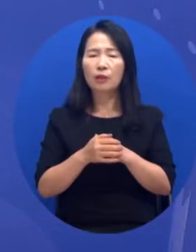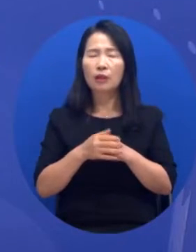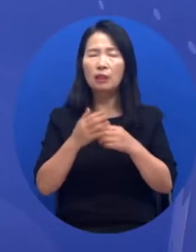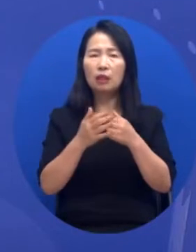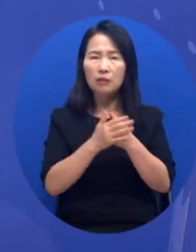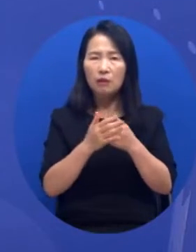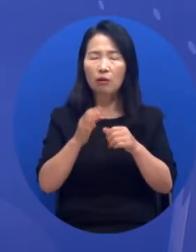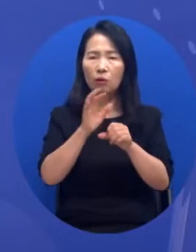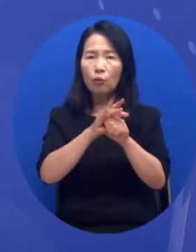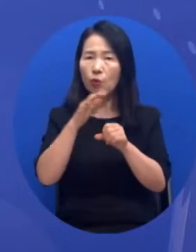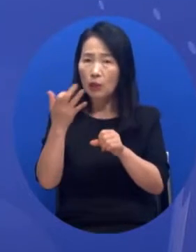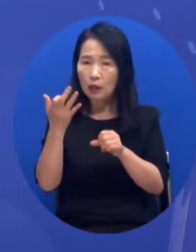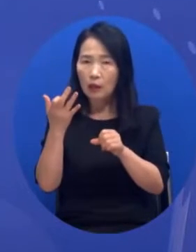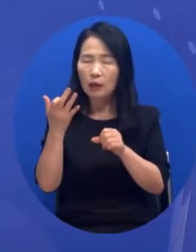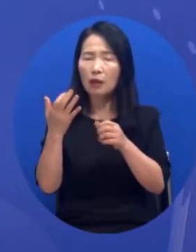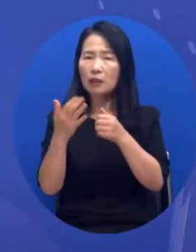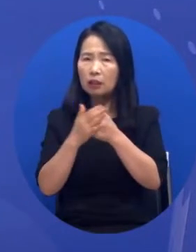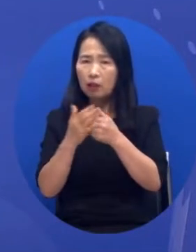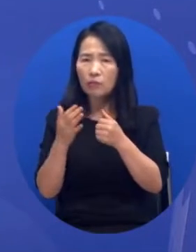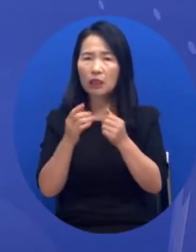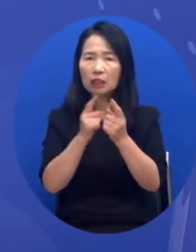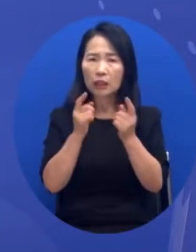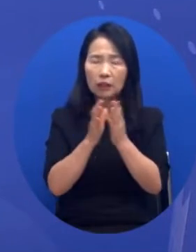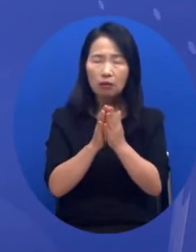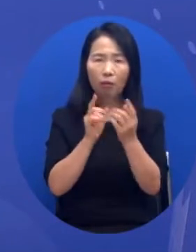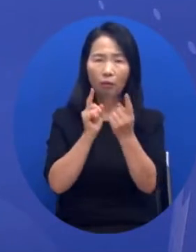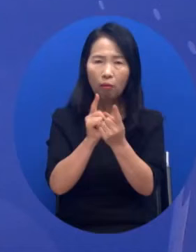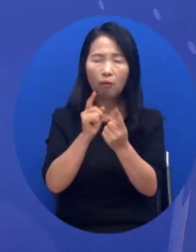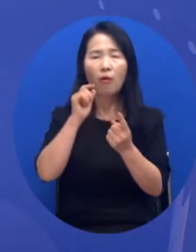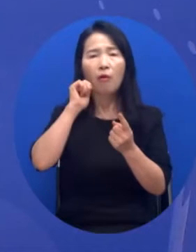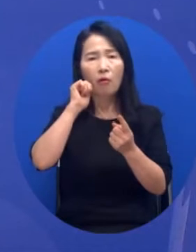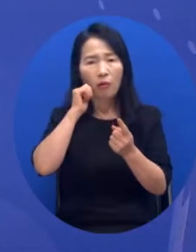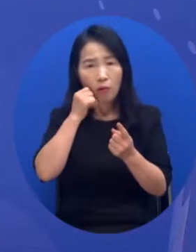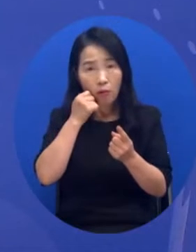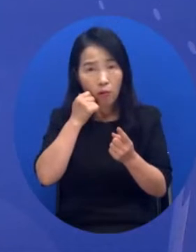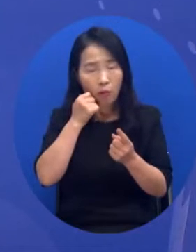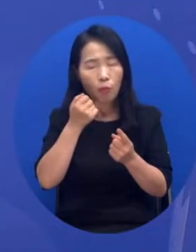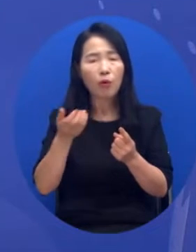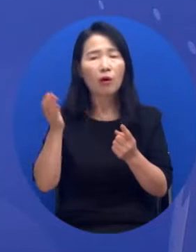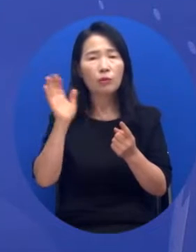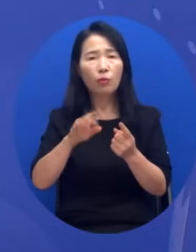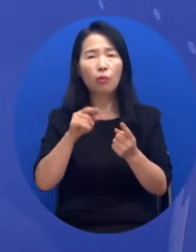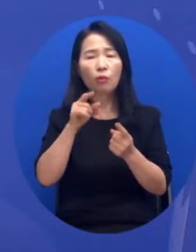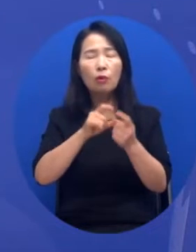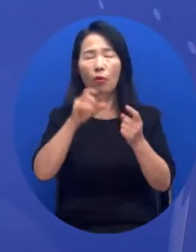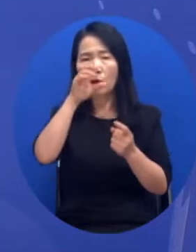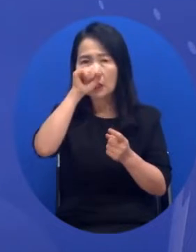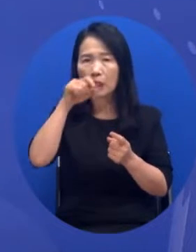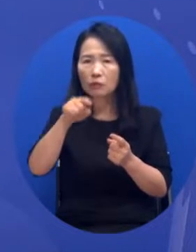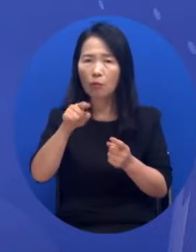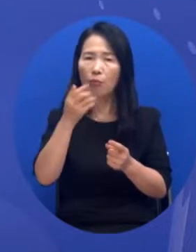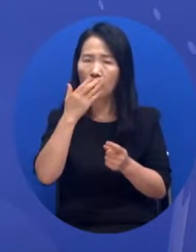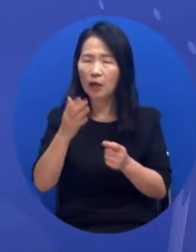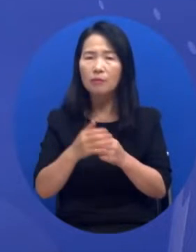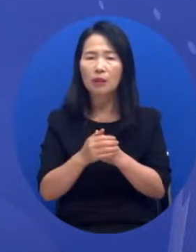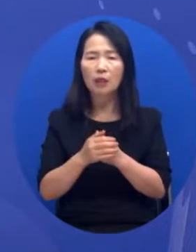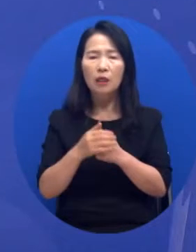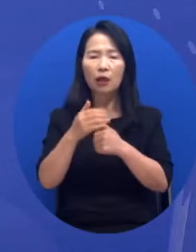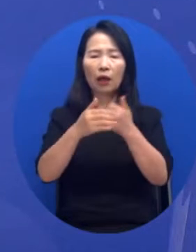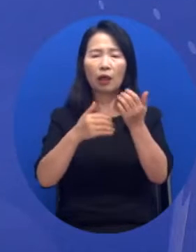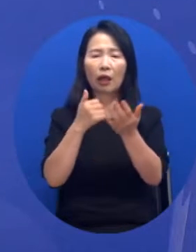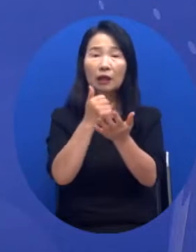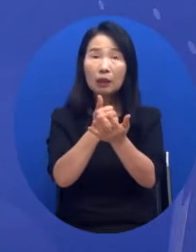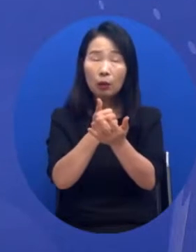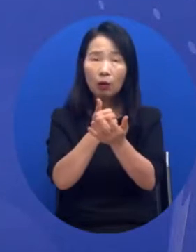그래서 코로나이기 때문에 직접 대면하기가 어려우니까 오히려 장점이 될 수 있다고 봐요. 그것은